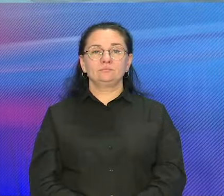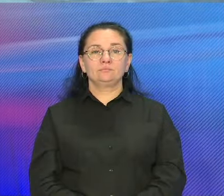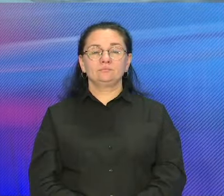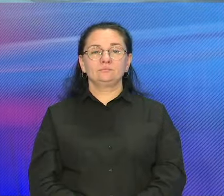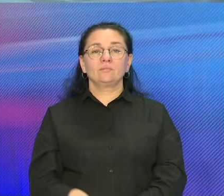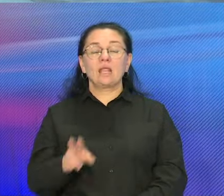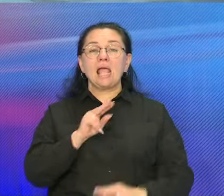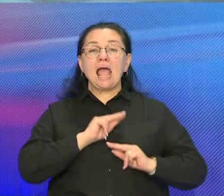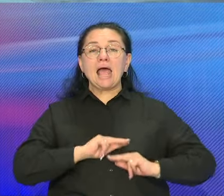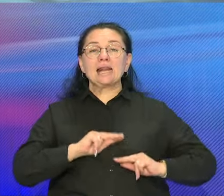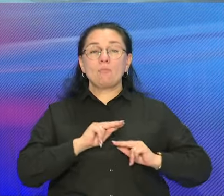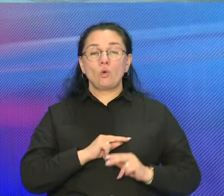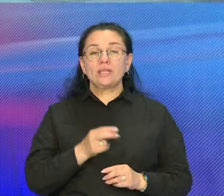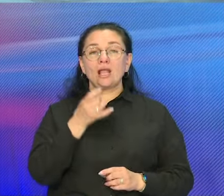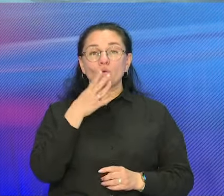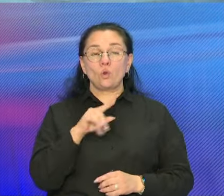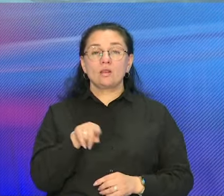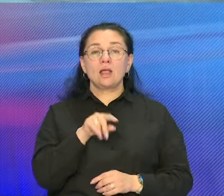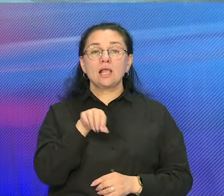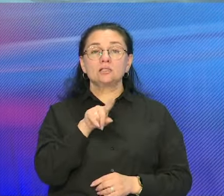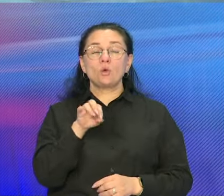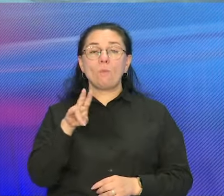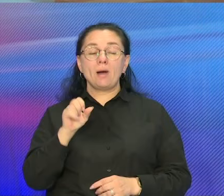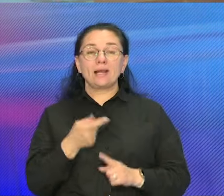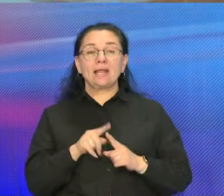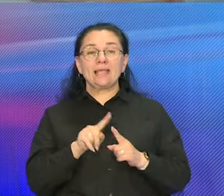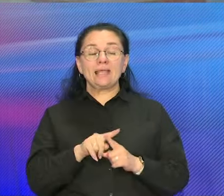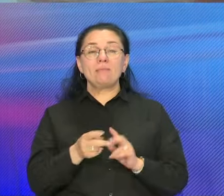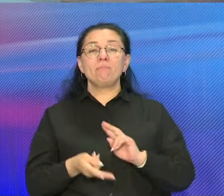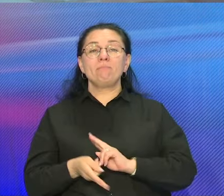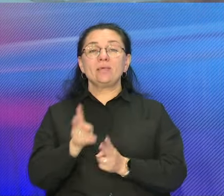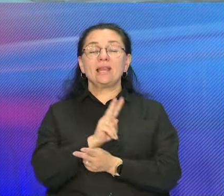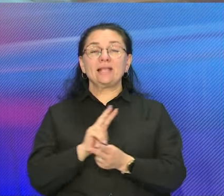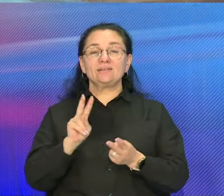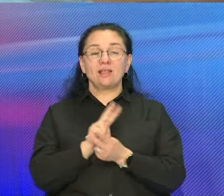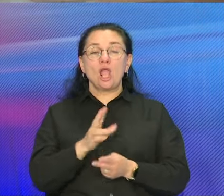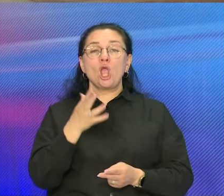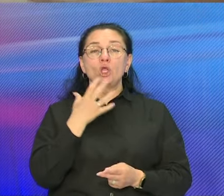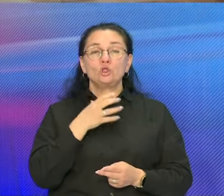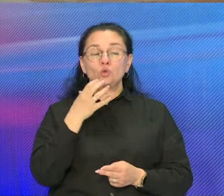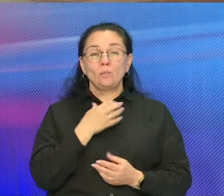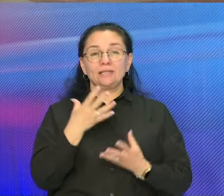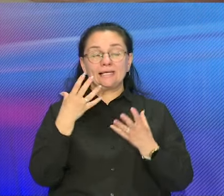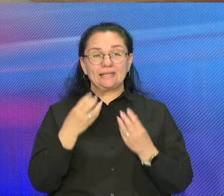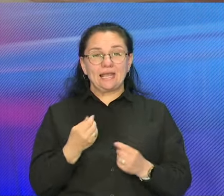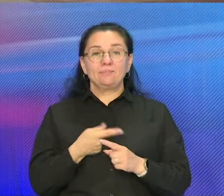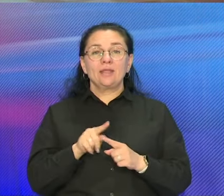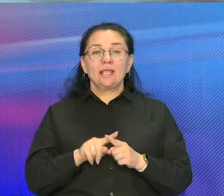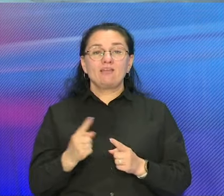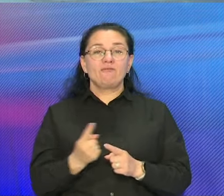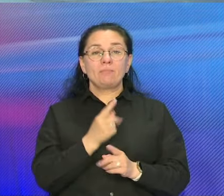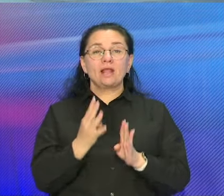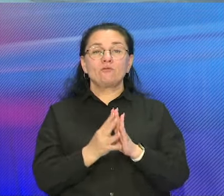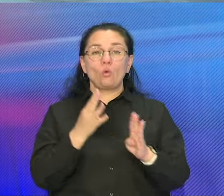Супрасовники Гродзенского зоологичного парка Переориентовались на працу во умовах теплых и вельми теплых дзен У першую чергу